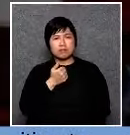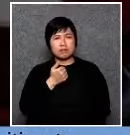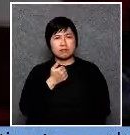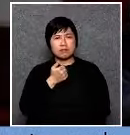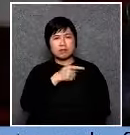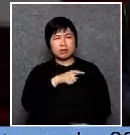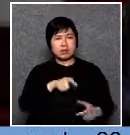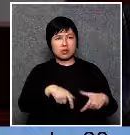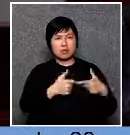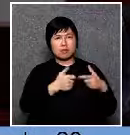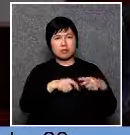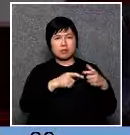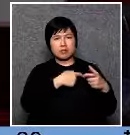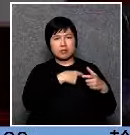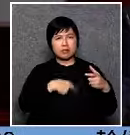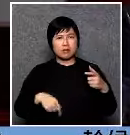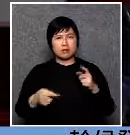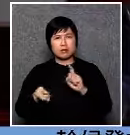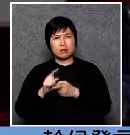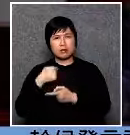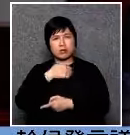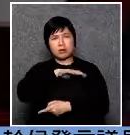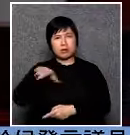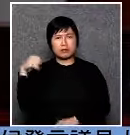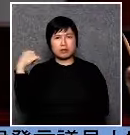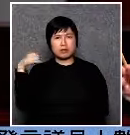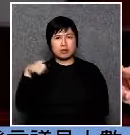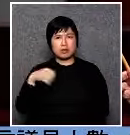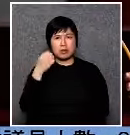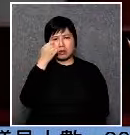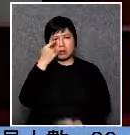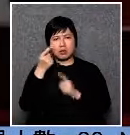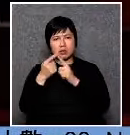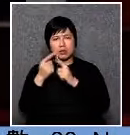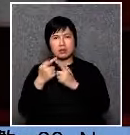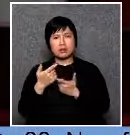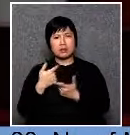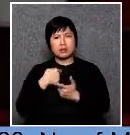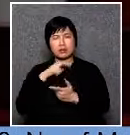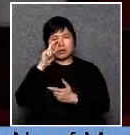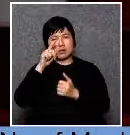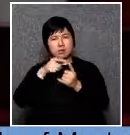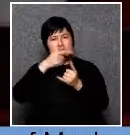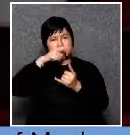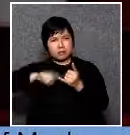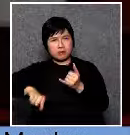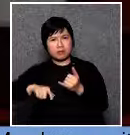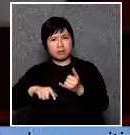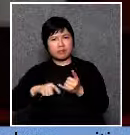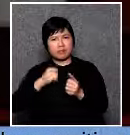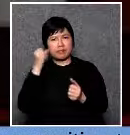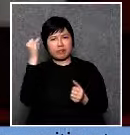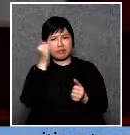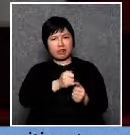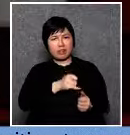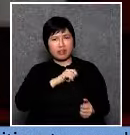輝，他又不可以代表我們，因為如果香港人要消極到看因果報應來才懲罰你這個奸賊